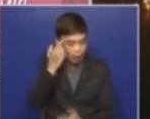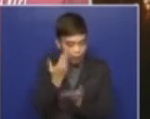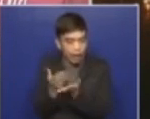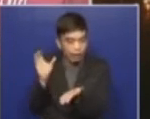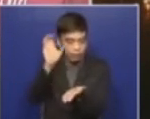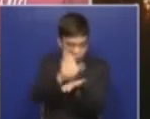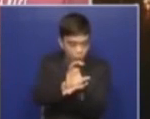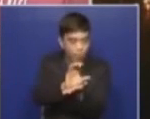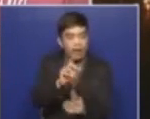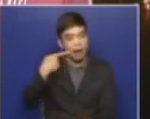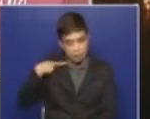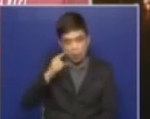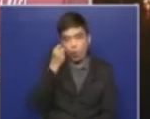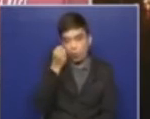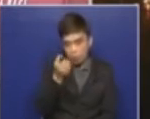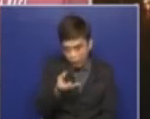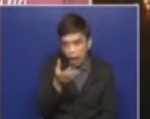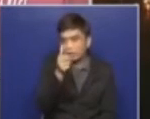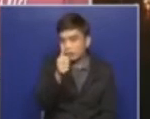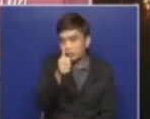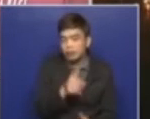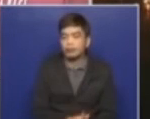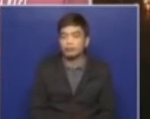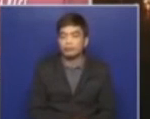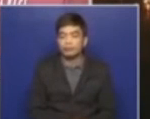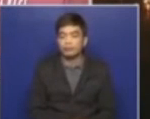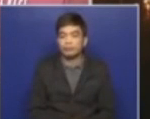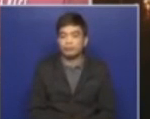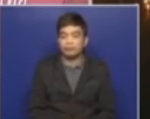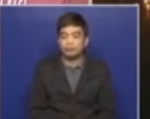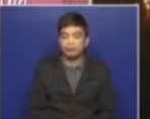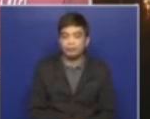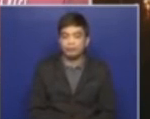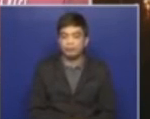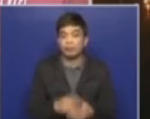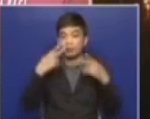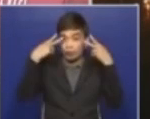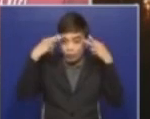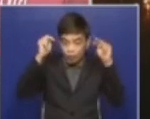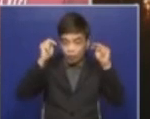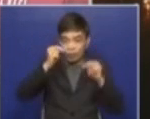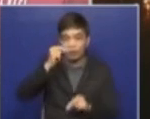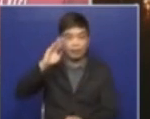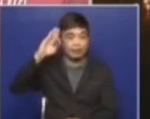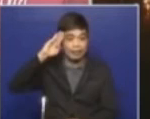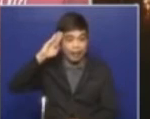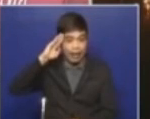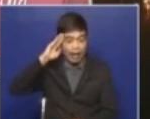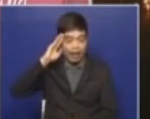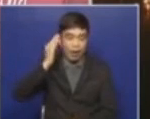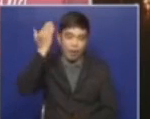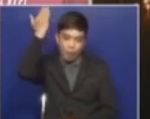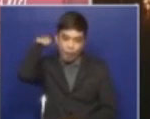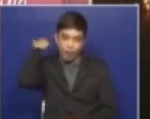าคุ้มค่ะท่านประธานที่เคารพคะพลเอกประยุทธ์จันทร์โอชานายกรัฐมนตรีได้เคยแถลงนโยบาย